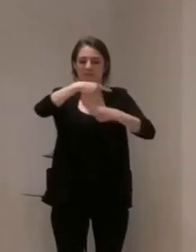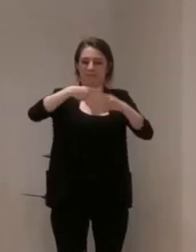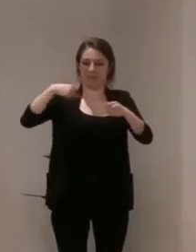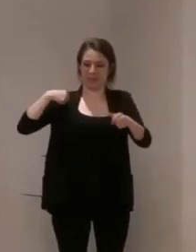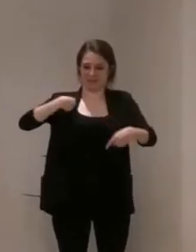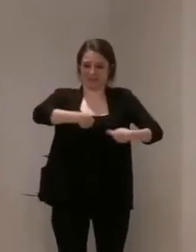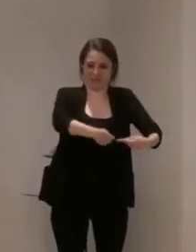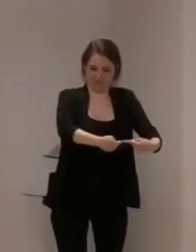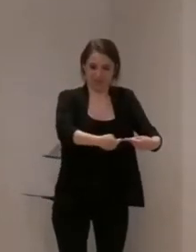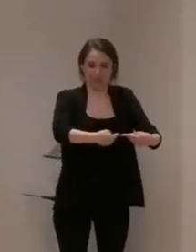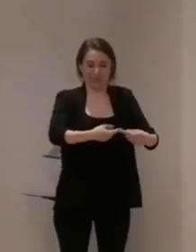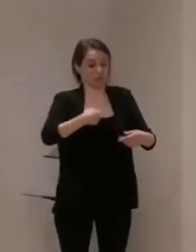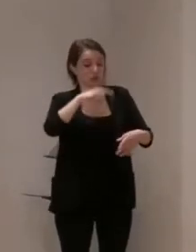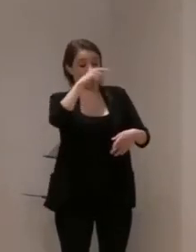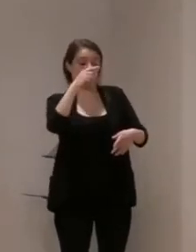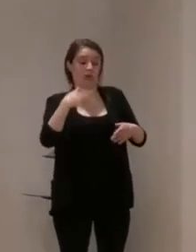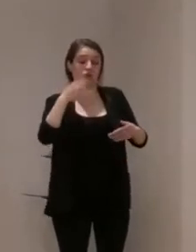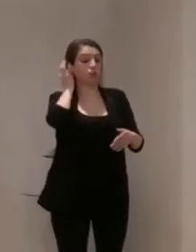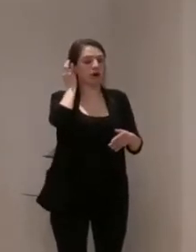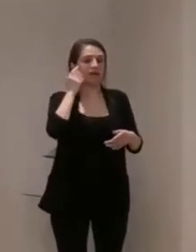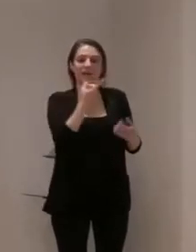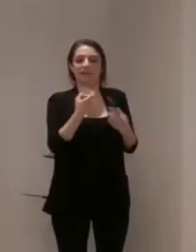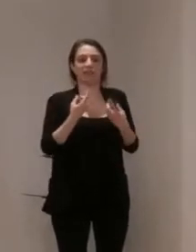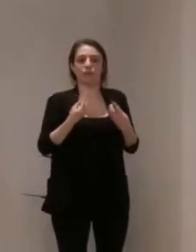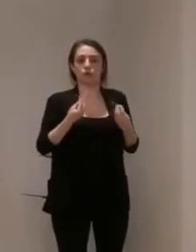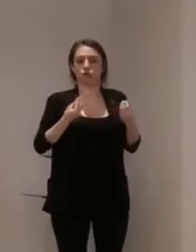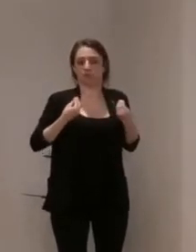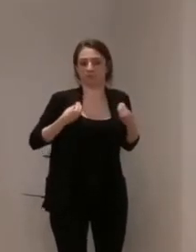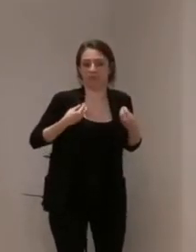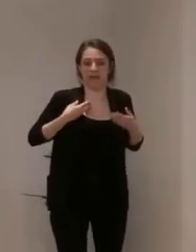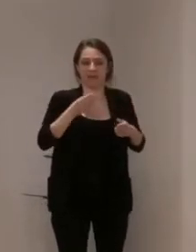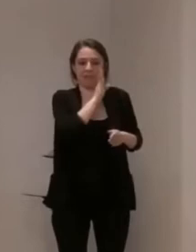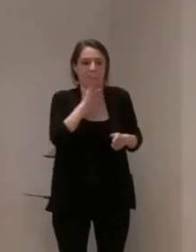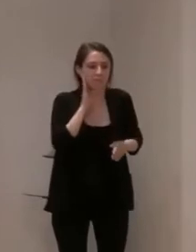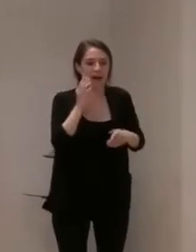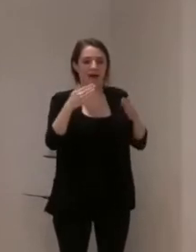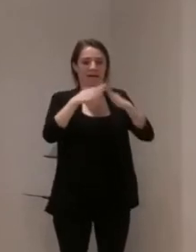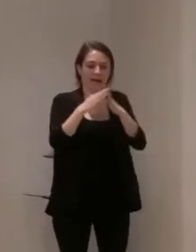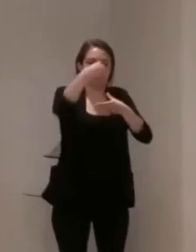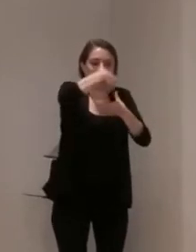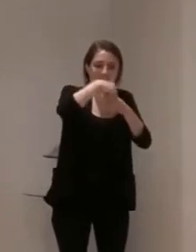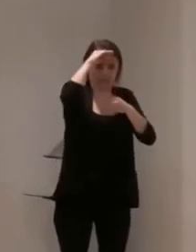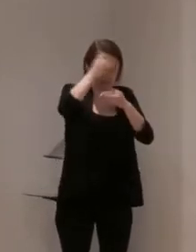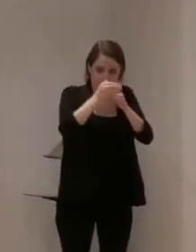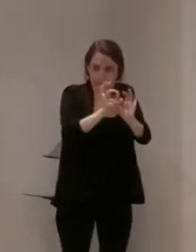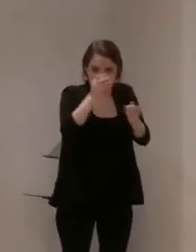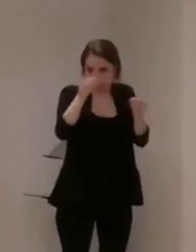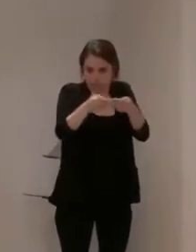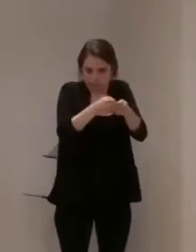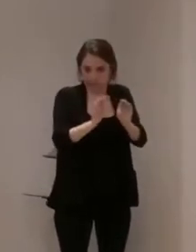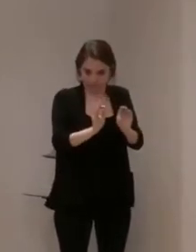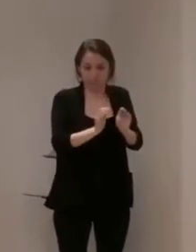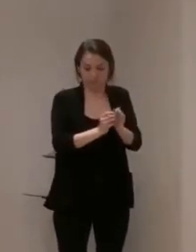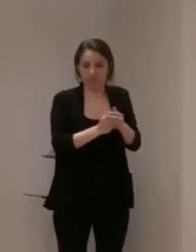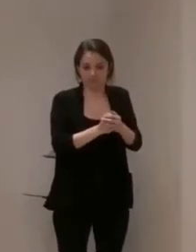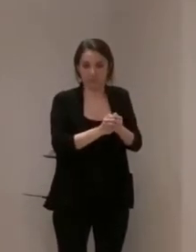i per ser bones mares. No podíem ni voler, ni pensar, ni res que no estigués ja escrit i que anéssim pel